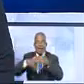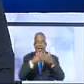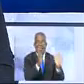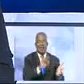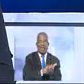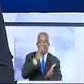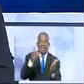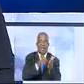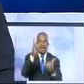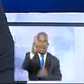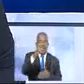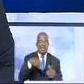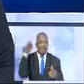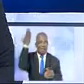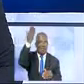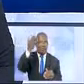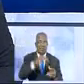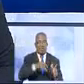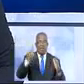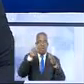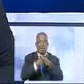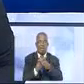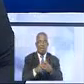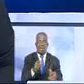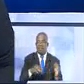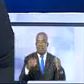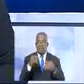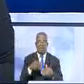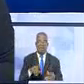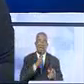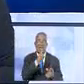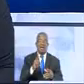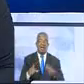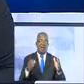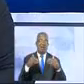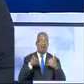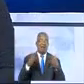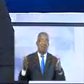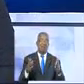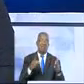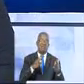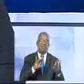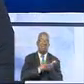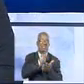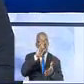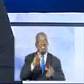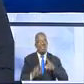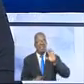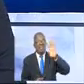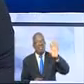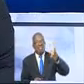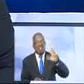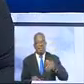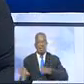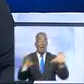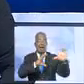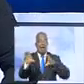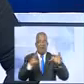prochain. Le lancement officiel a été fait par le comité d'organisation. Il invite tous les acteurs du théâtre et le grand public